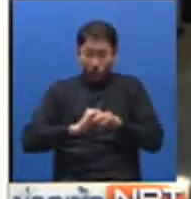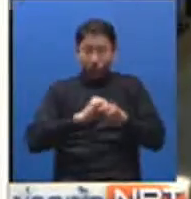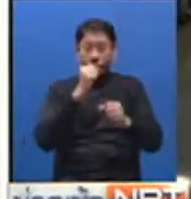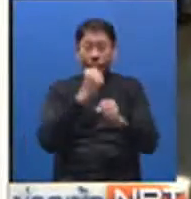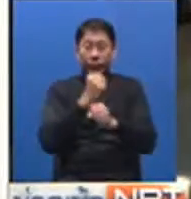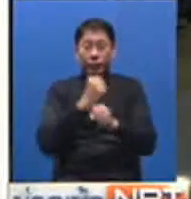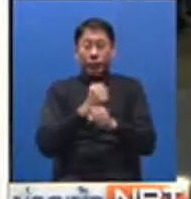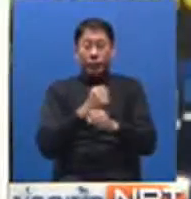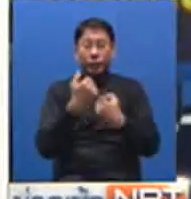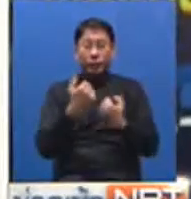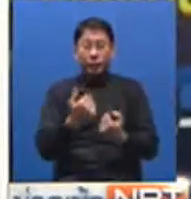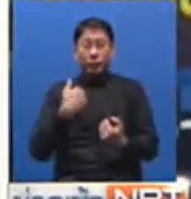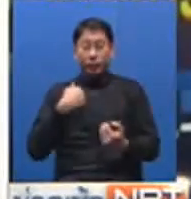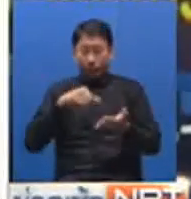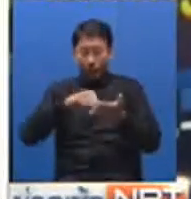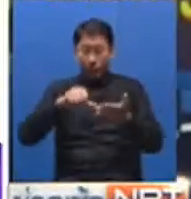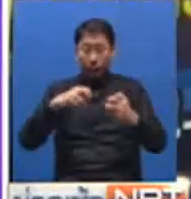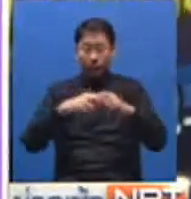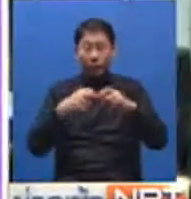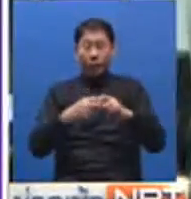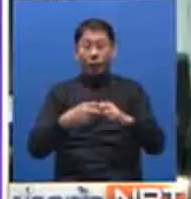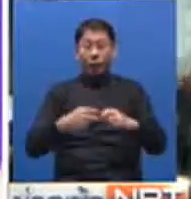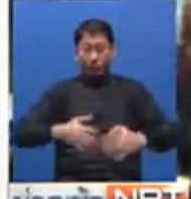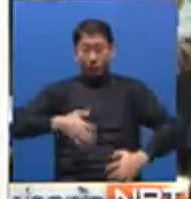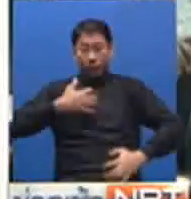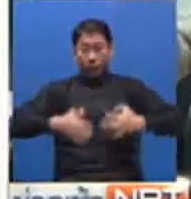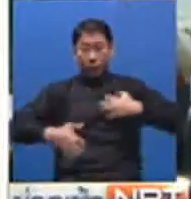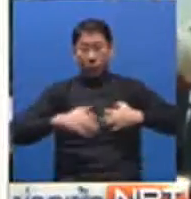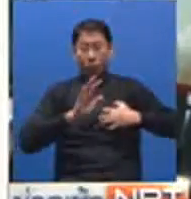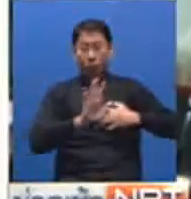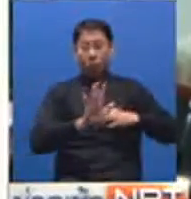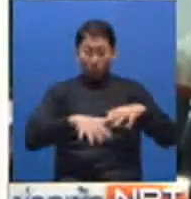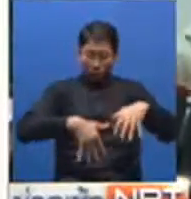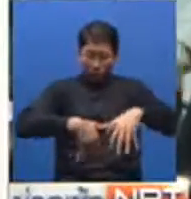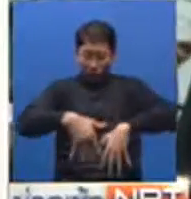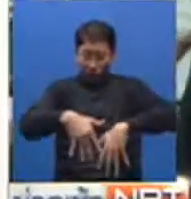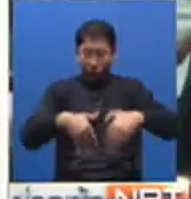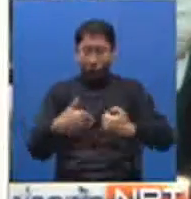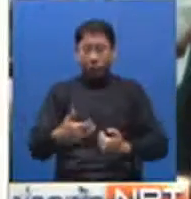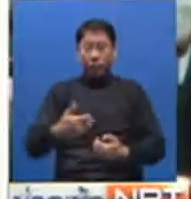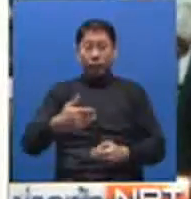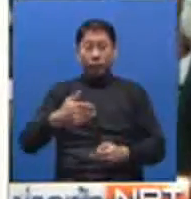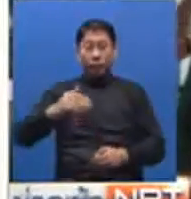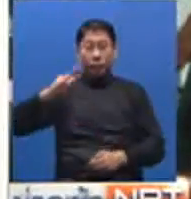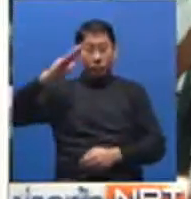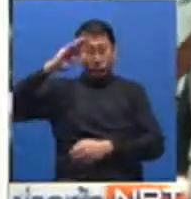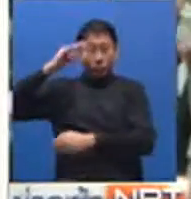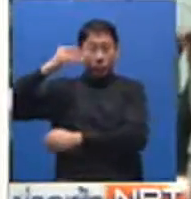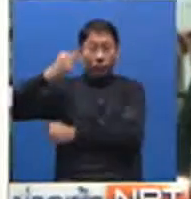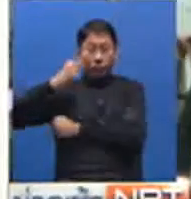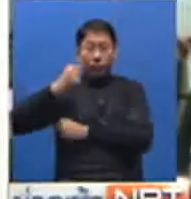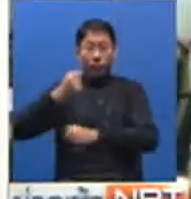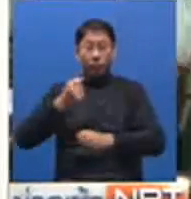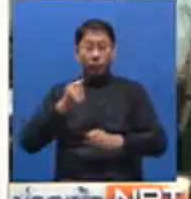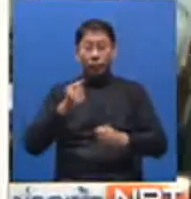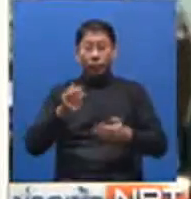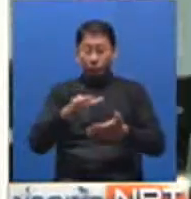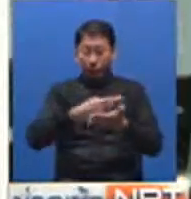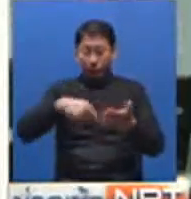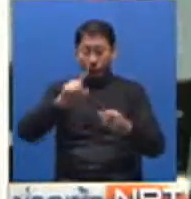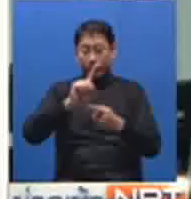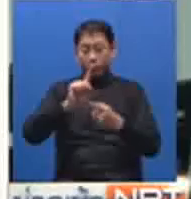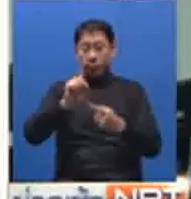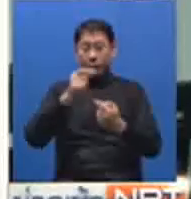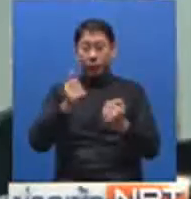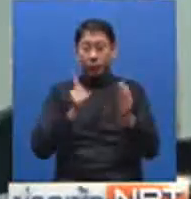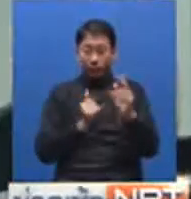โดยเฉพาะเรื่องของการแก้ไขปัญหาความเดือดร้อนของประชาชนซึ่งพลโทธีรชัยนาควณิชย์แม่ทัพภาคที่ 1นะคะเมื่อวานนี้